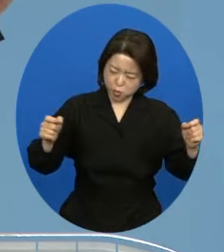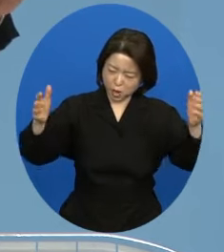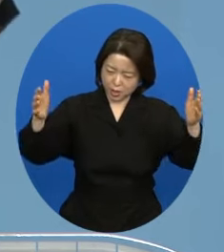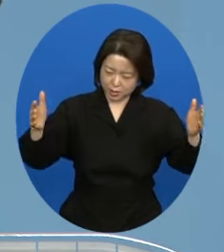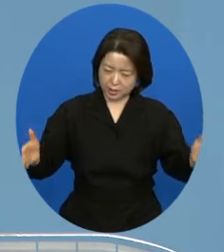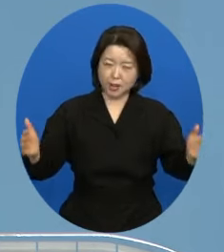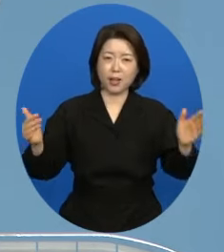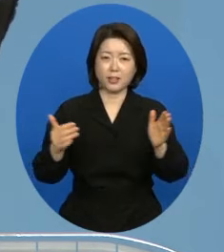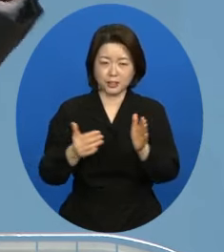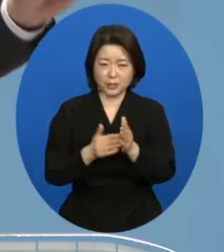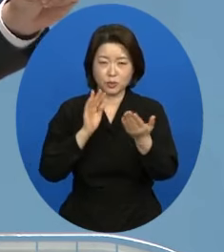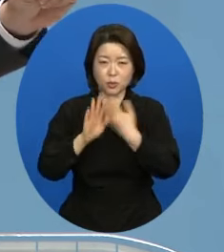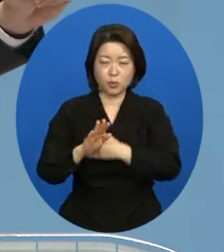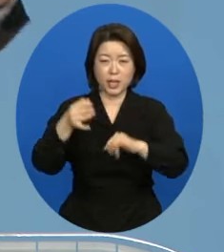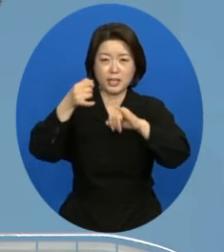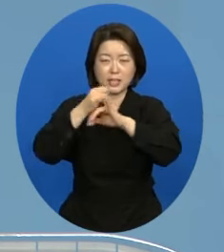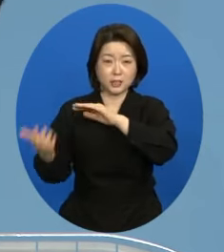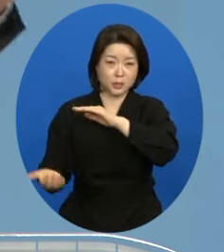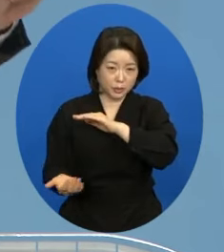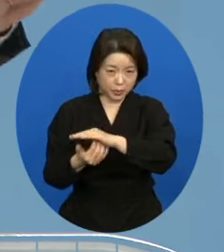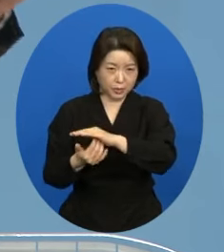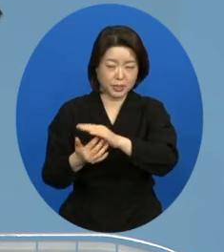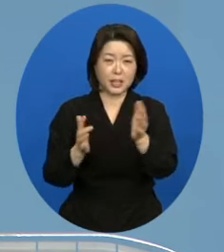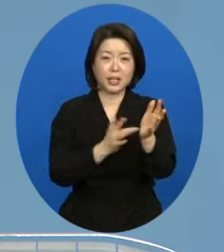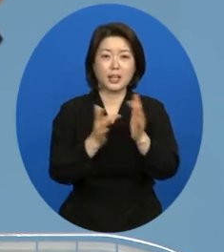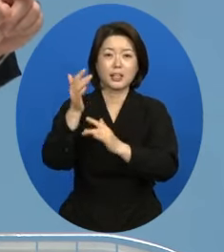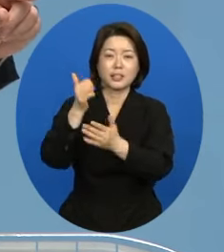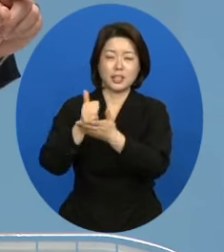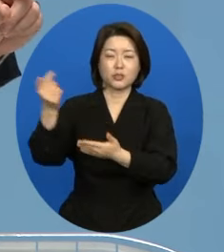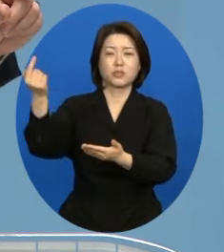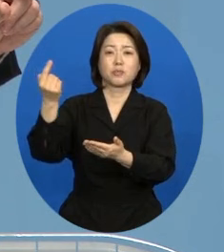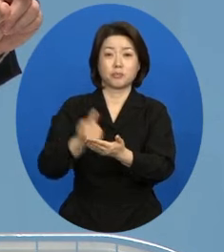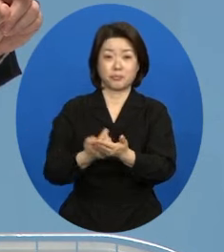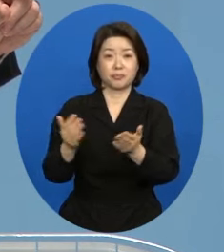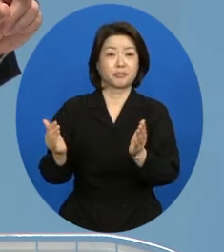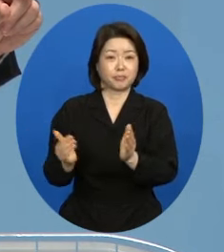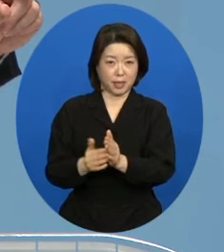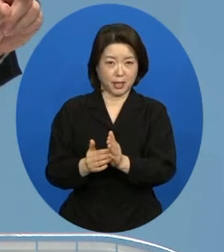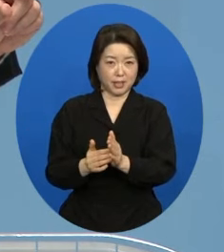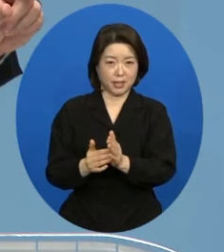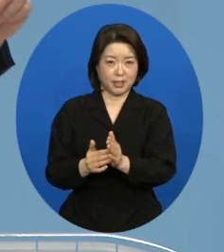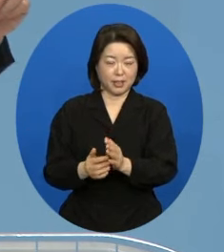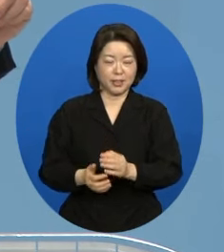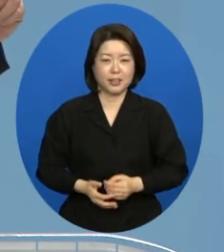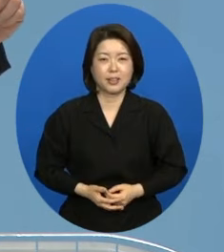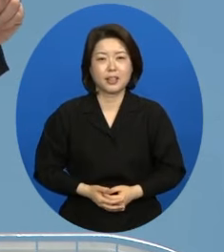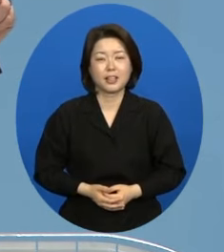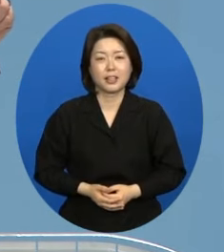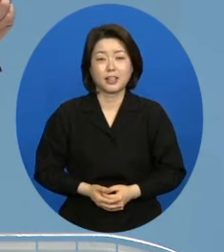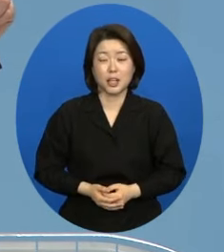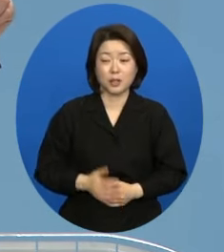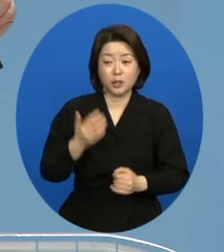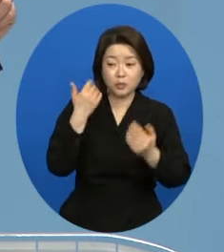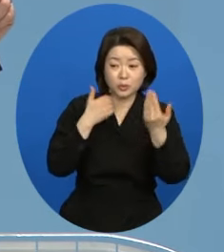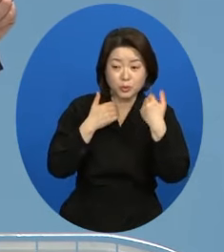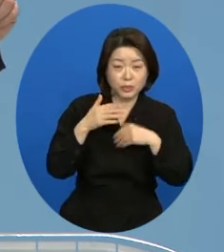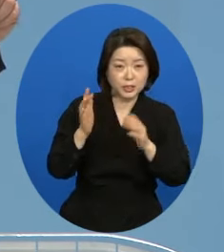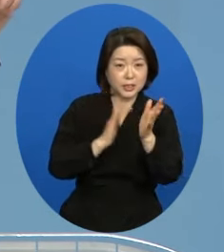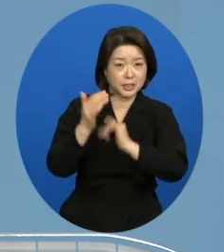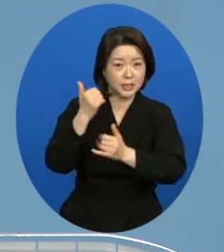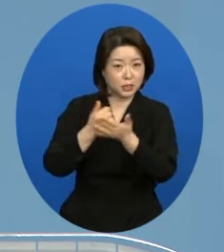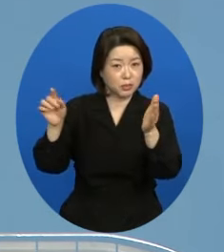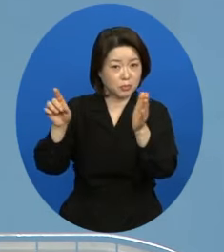드디어 그 약속의 성취 예수님이 오셨어요 그렇기 때문에 누구든지 그를 믿는